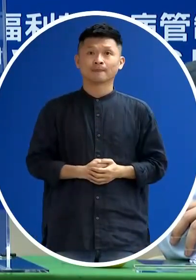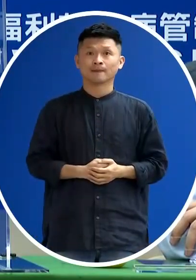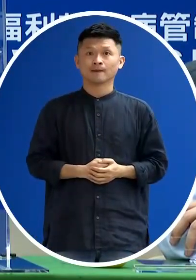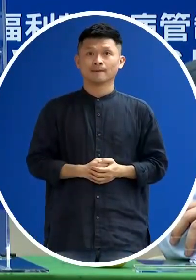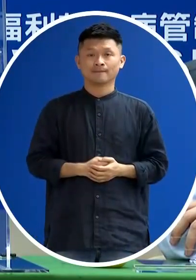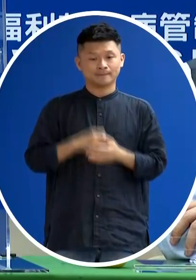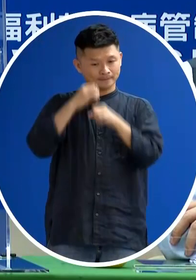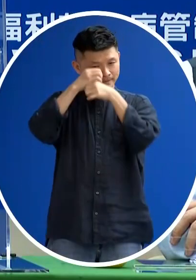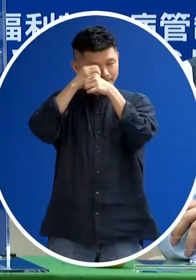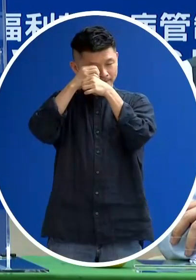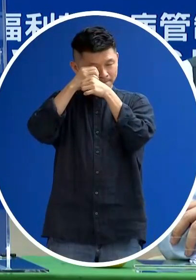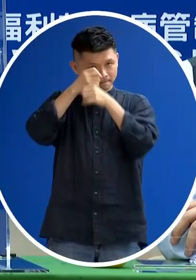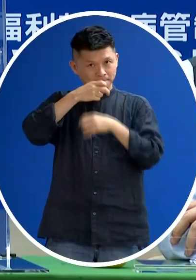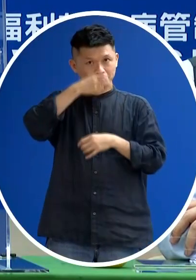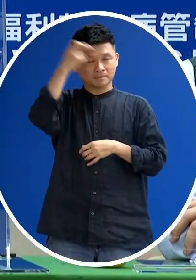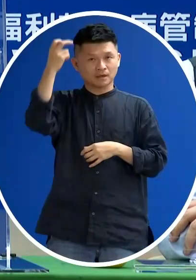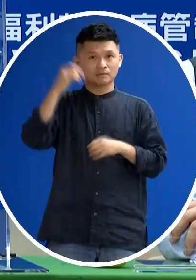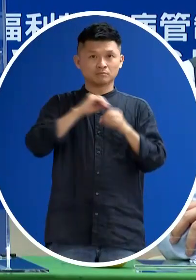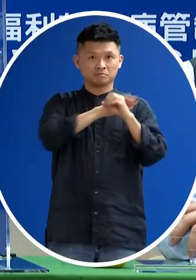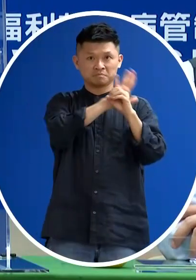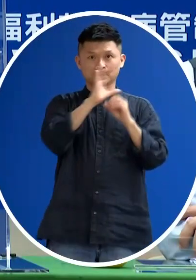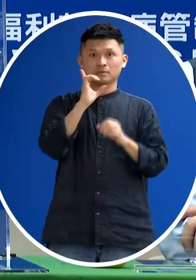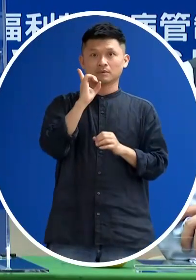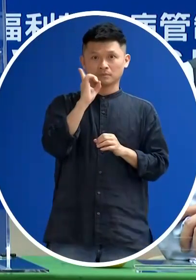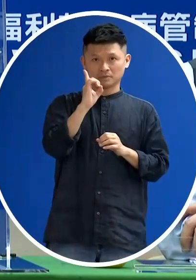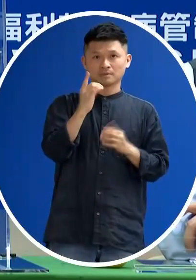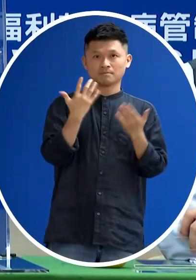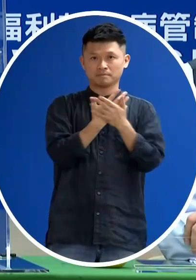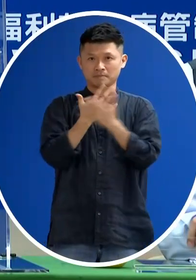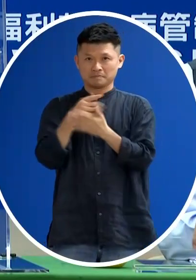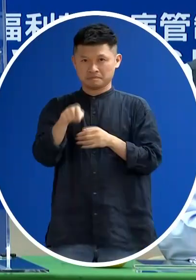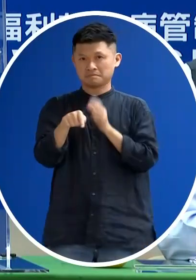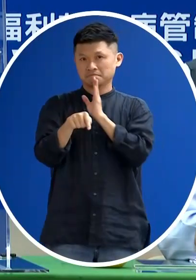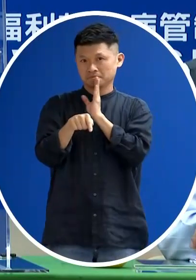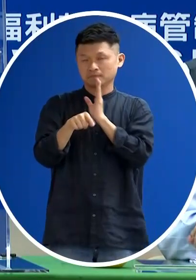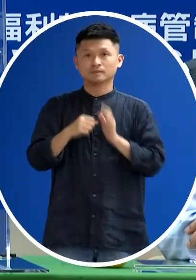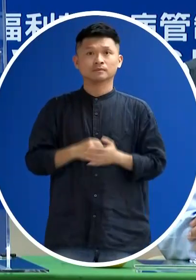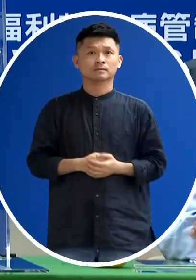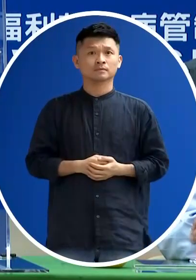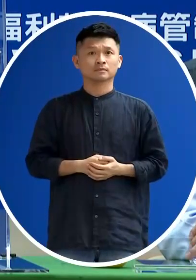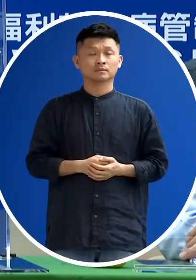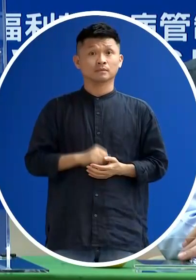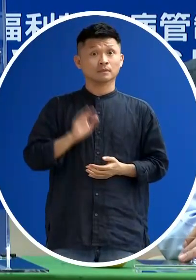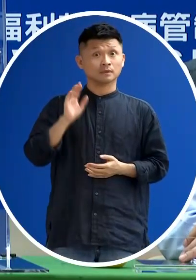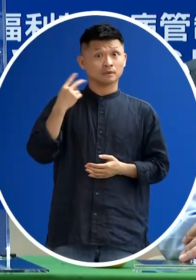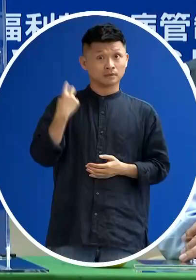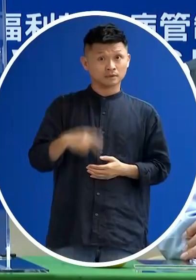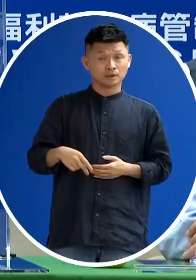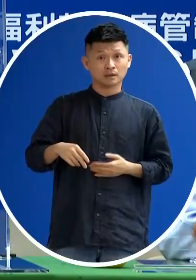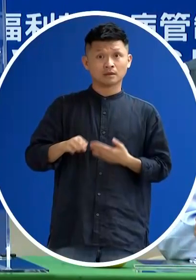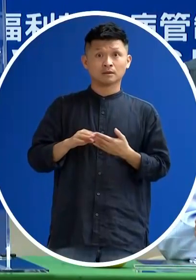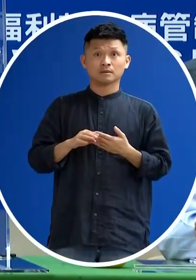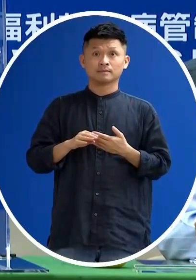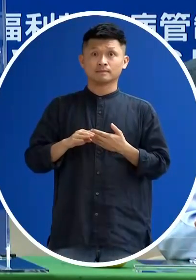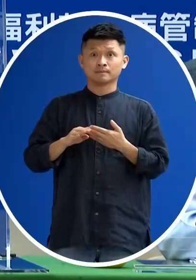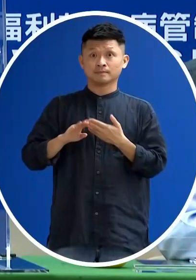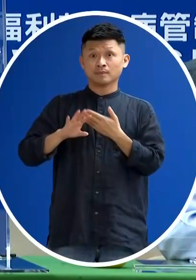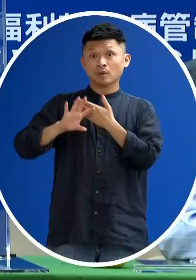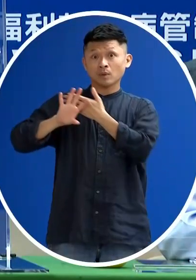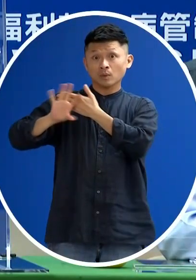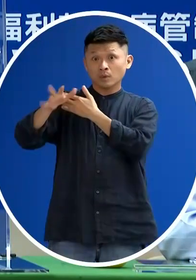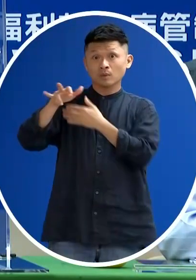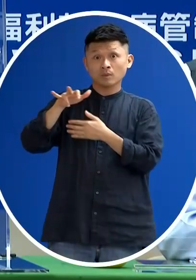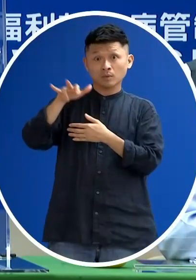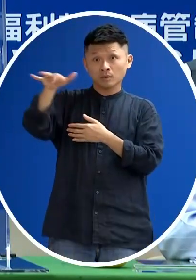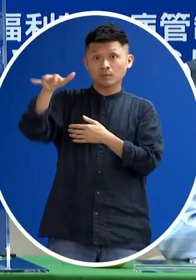基因的定序确实是哈 Delta 的变异株，那不过呢，我们也比对了哈，在那个国际航